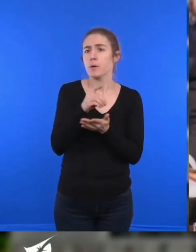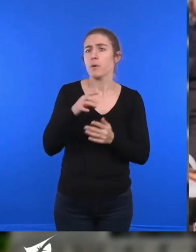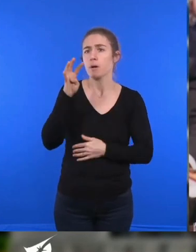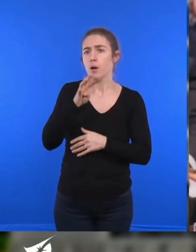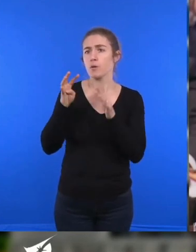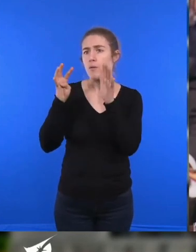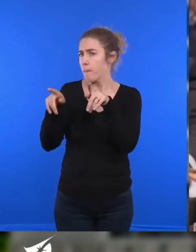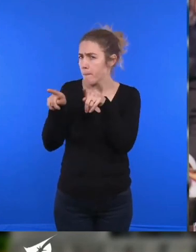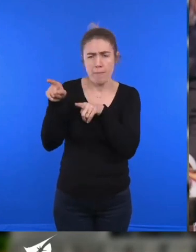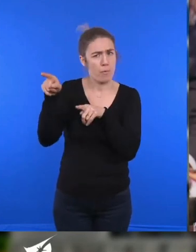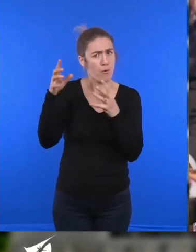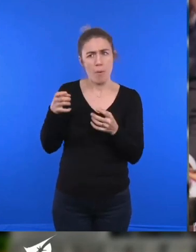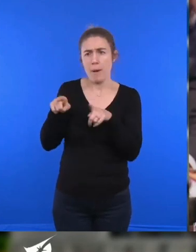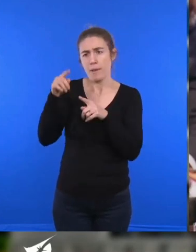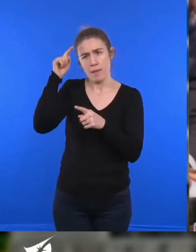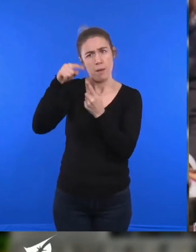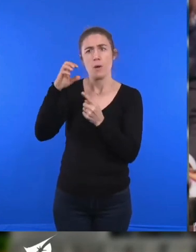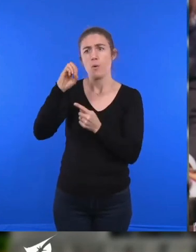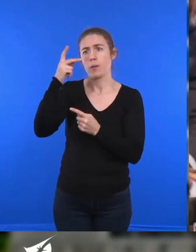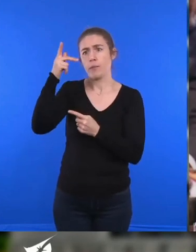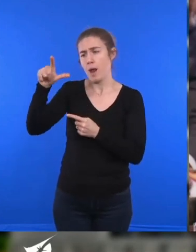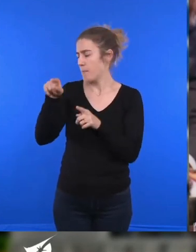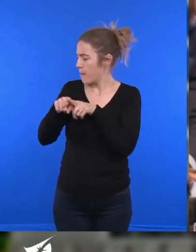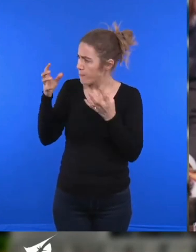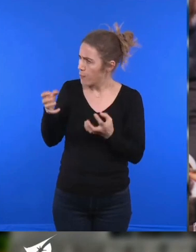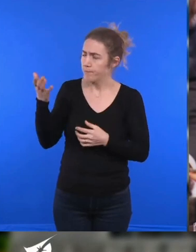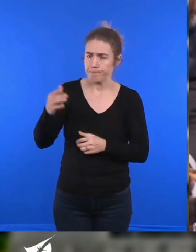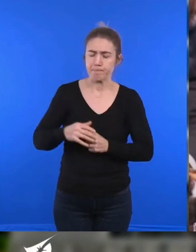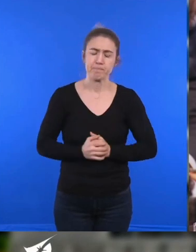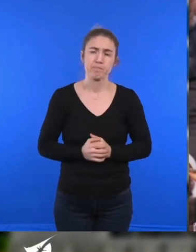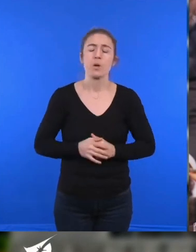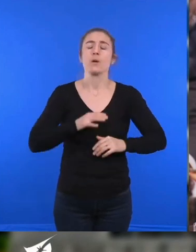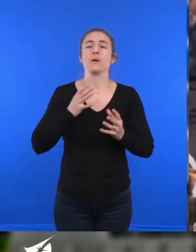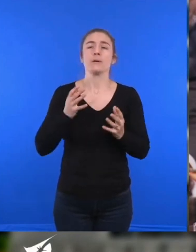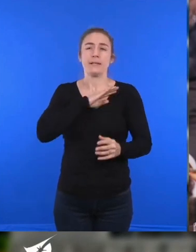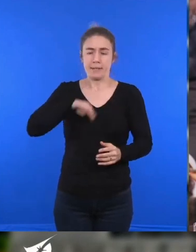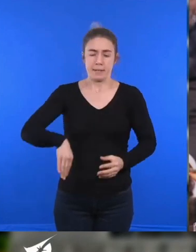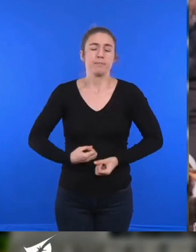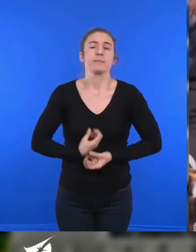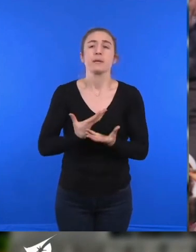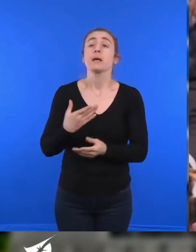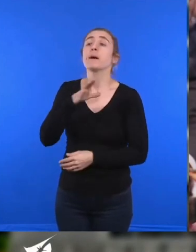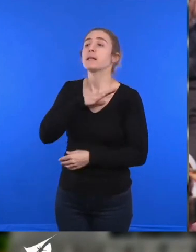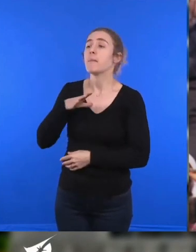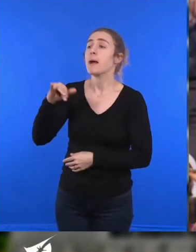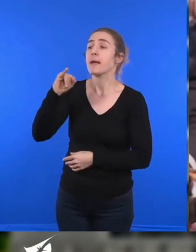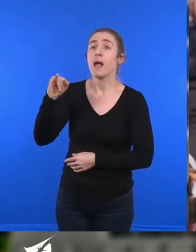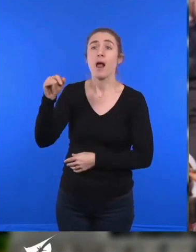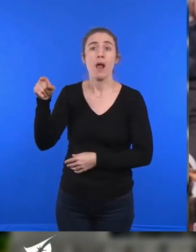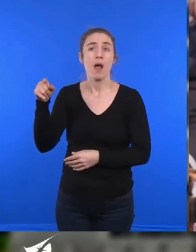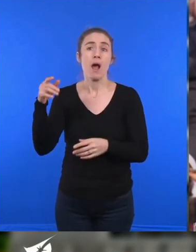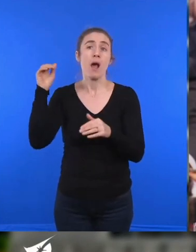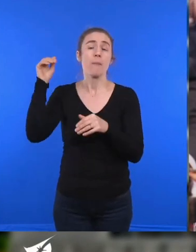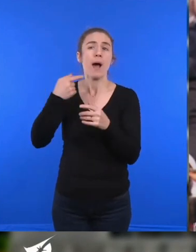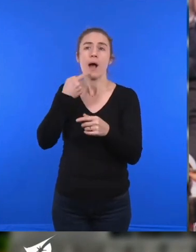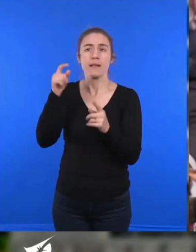concerne l'Orchestre national des Pays de la Loire. Quelques mots enfin. Sandra Impérial a choisi de convoquer la loi NOTRe,